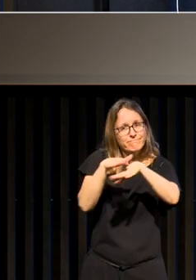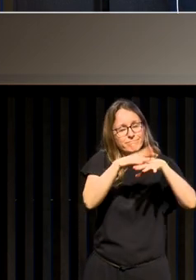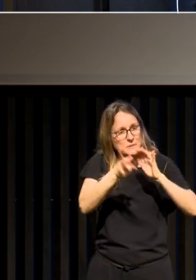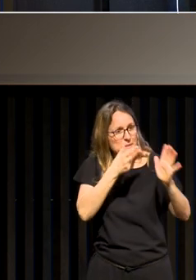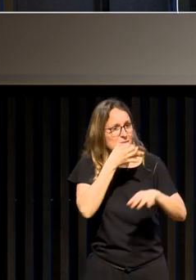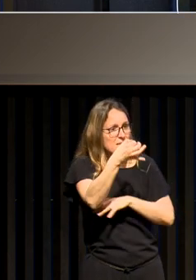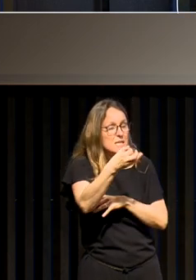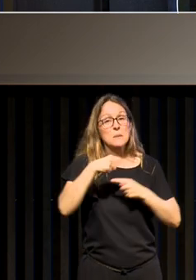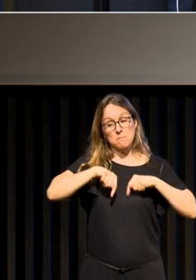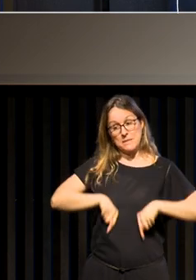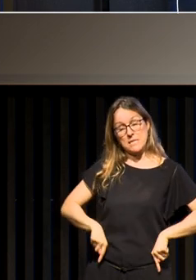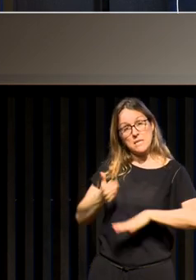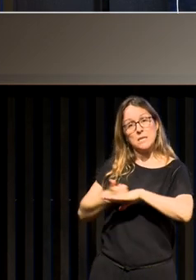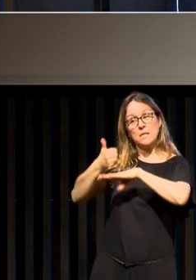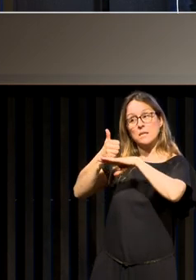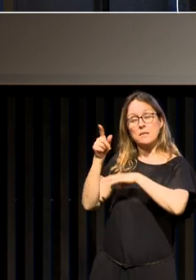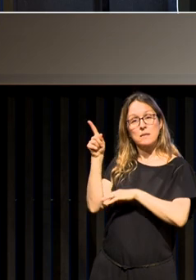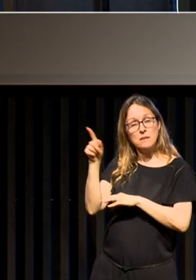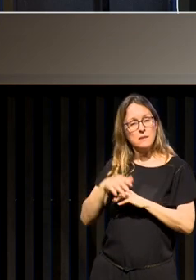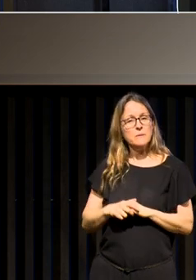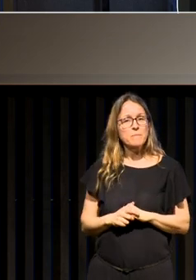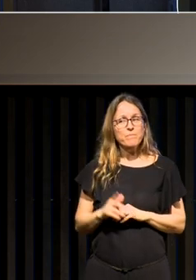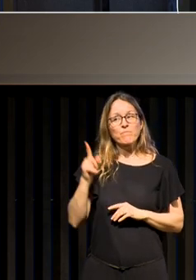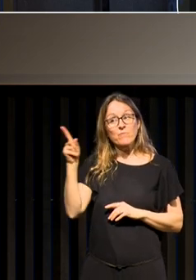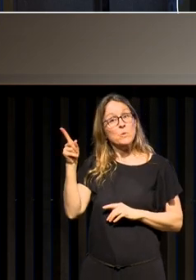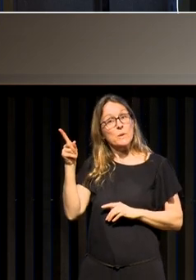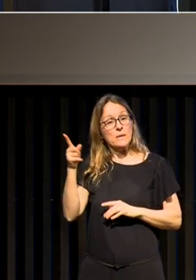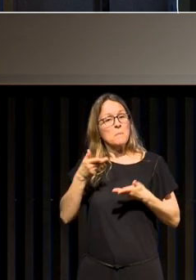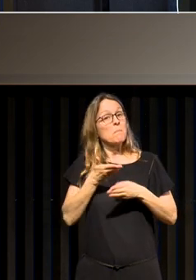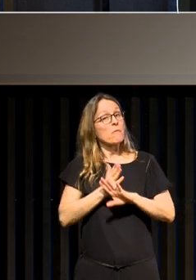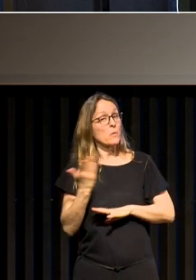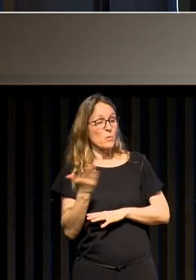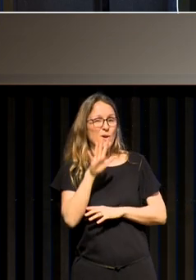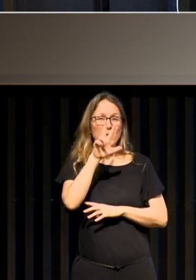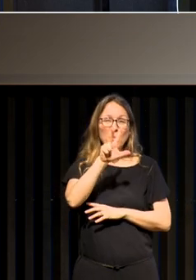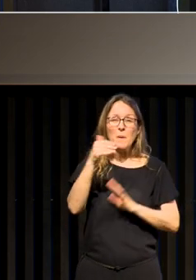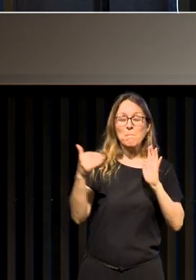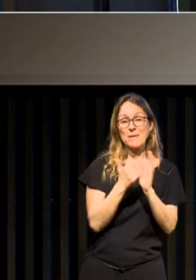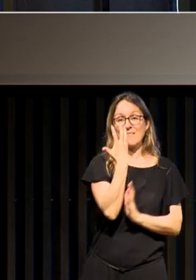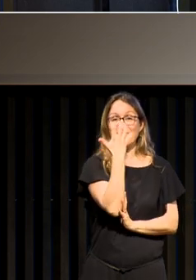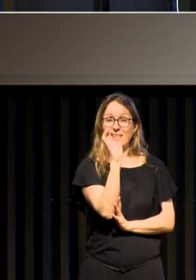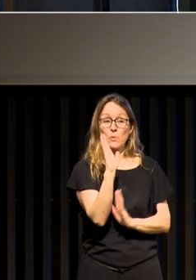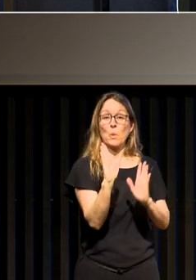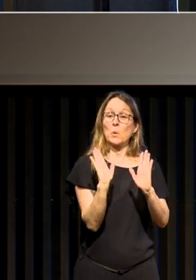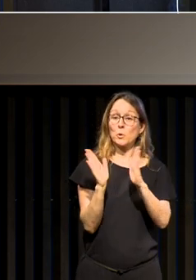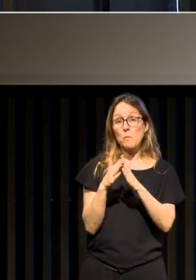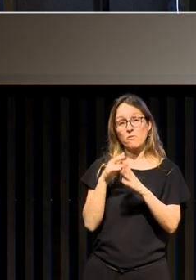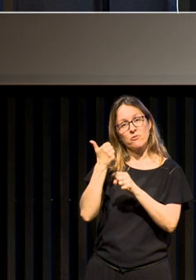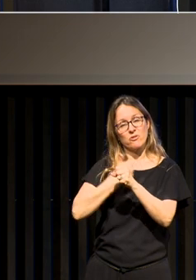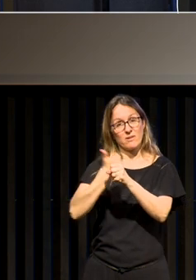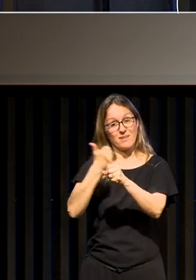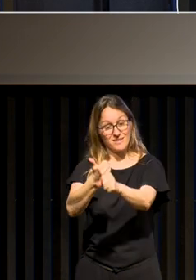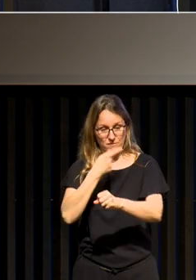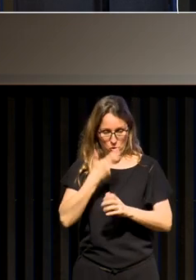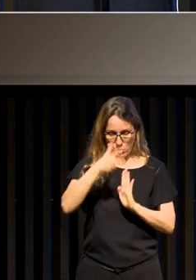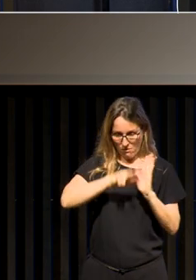le ministère avait évalué à 3500 demandes par an. Donc, ne serait-ce qu'en